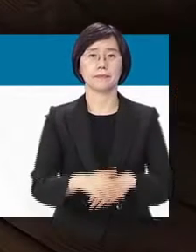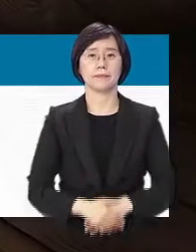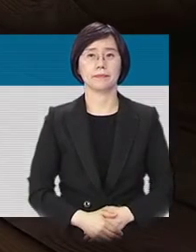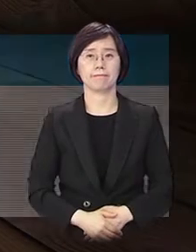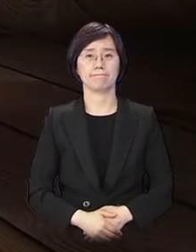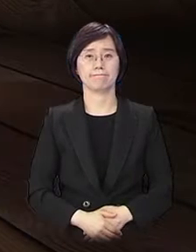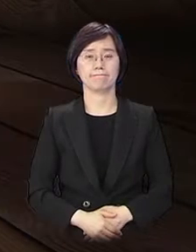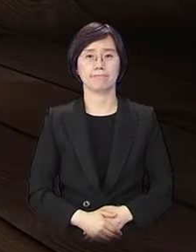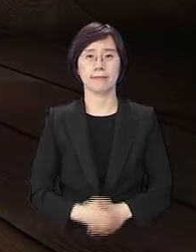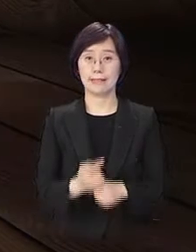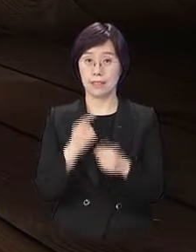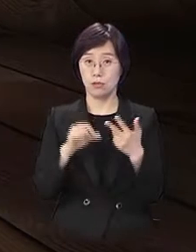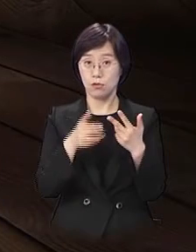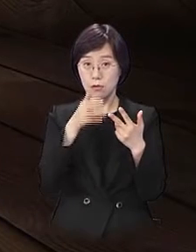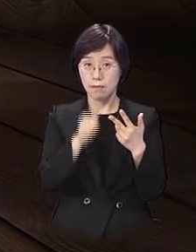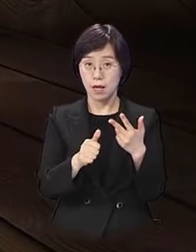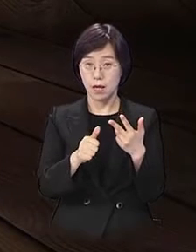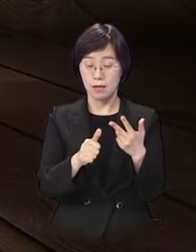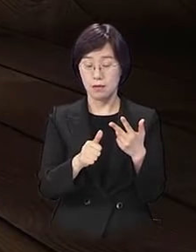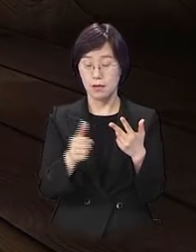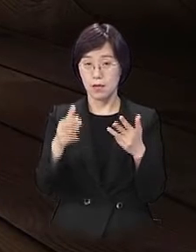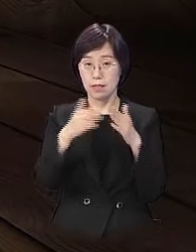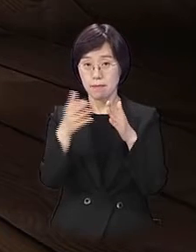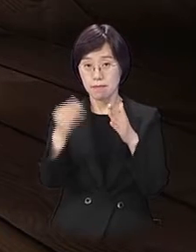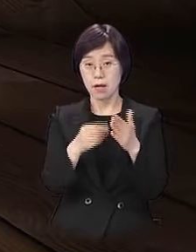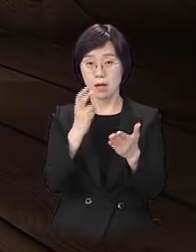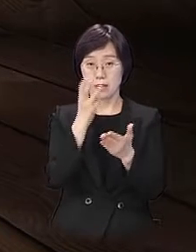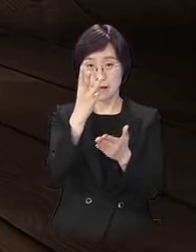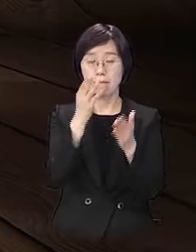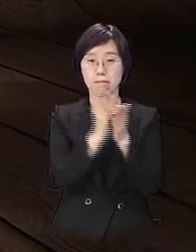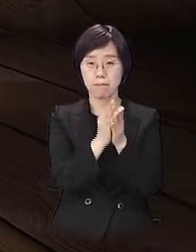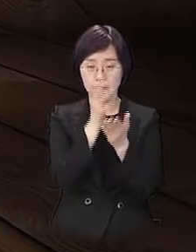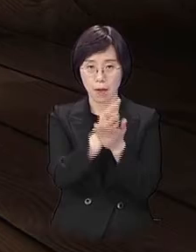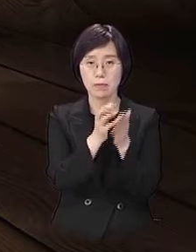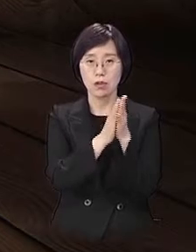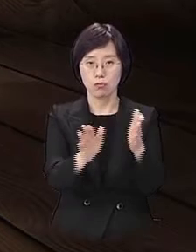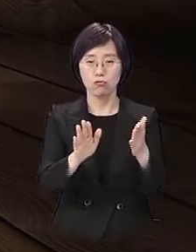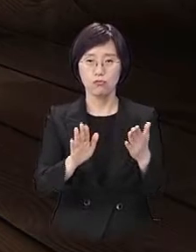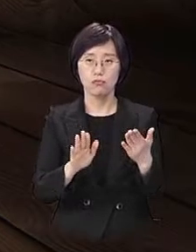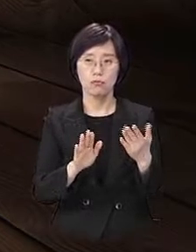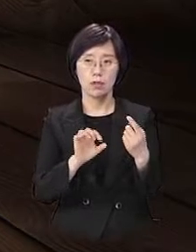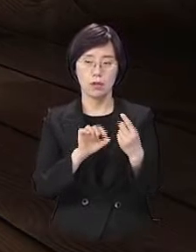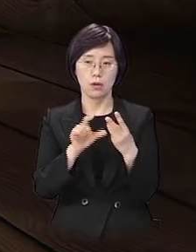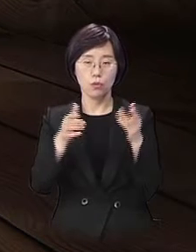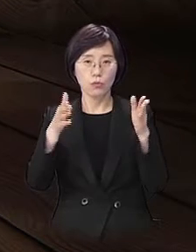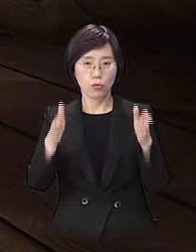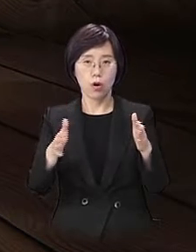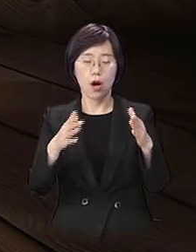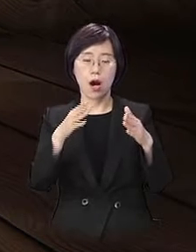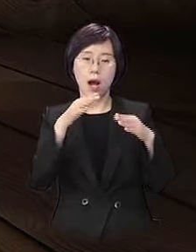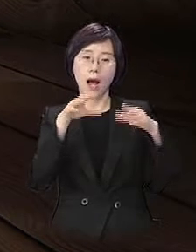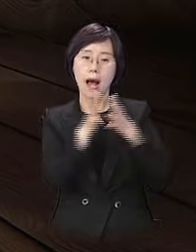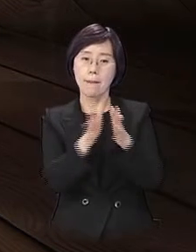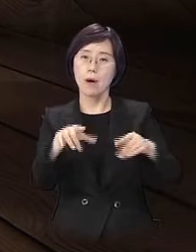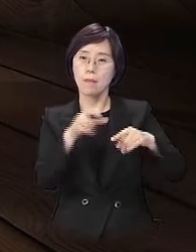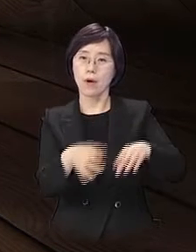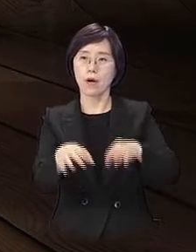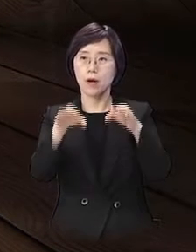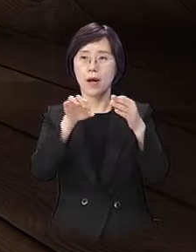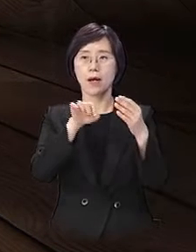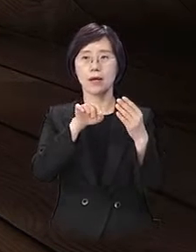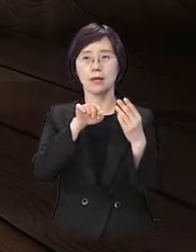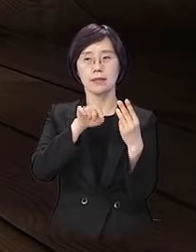상황입니다. 지난해 7월 말 임대차 3법이 시행된 이후 3분기 동안 대구 지역 평균 아파트값 상승률은